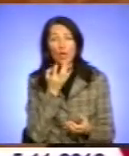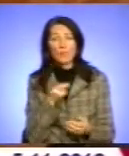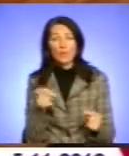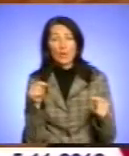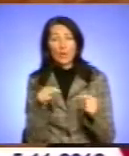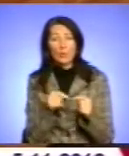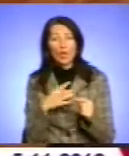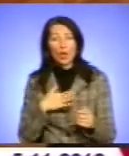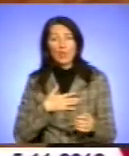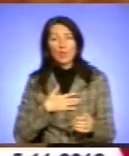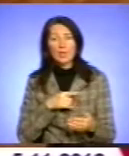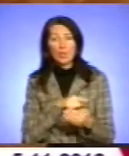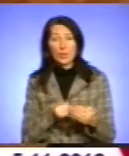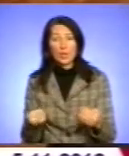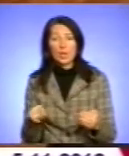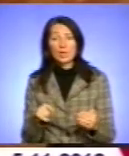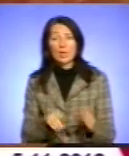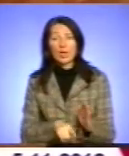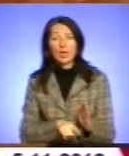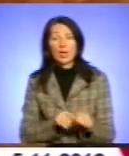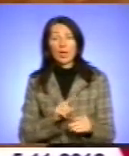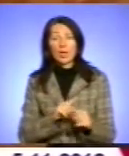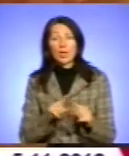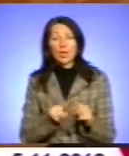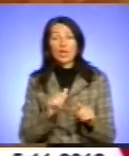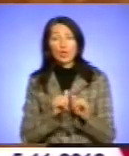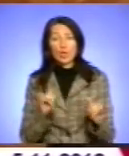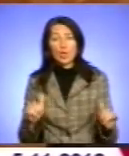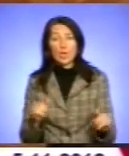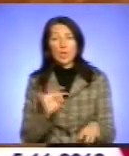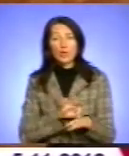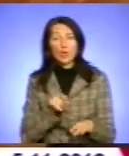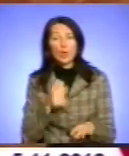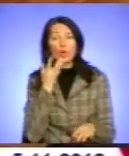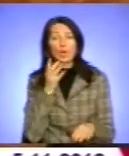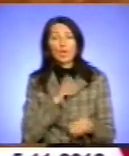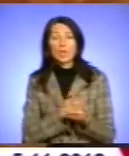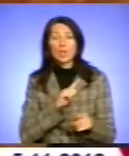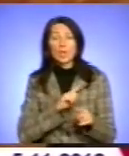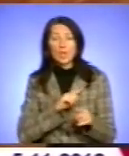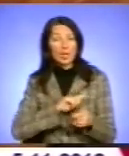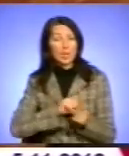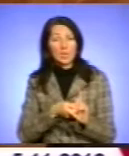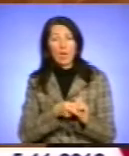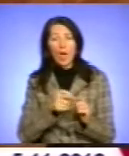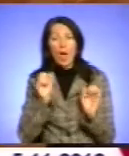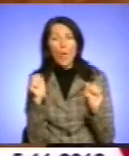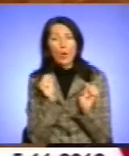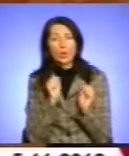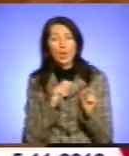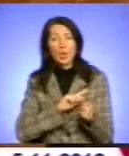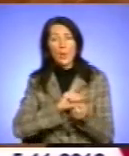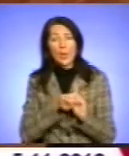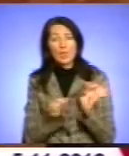і в нас відмічається різке зростання захворюваності тоді, коли є різке похолодання. І відповідно, міняється погода